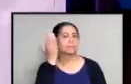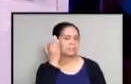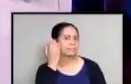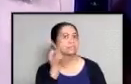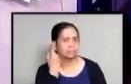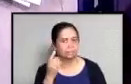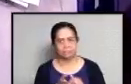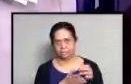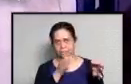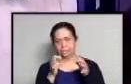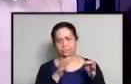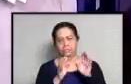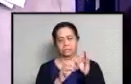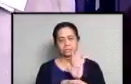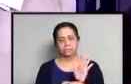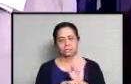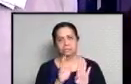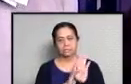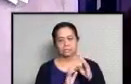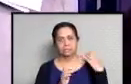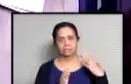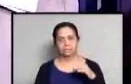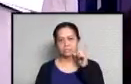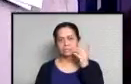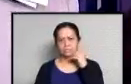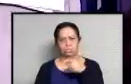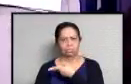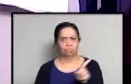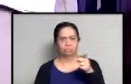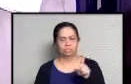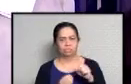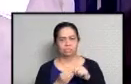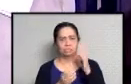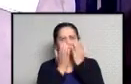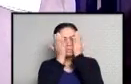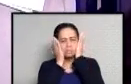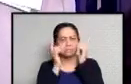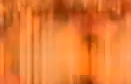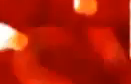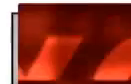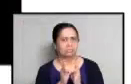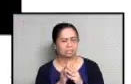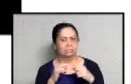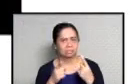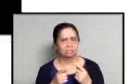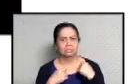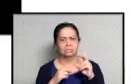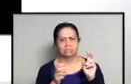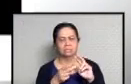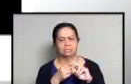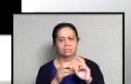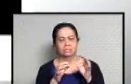staged lang. Yan ang paliwanag ni Film Development Council Chair Liza Dino sa mga bumabatiko sa pag-face mask niya sa isang meeting. May caption